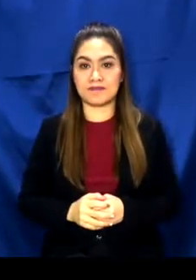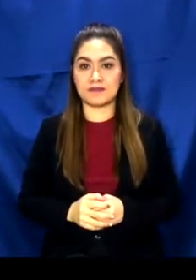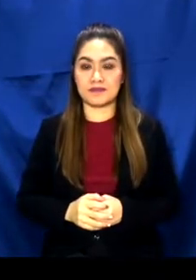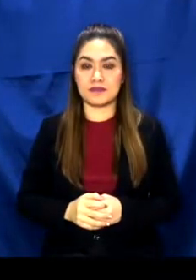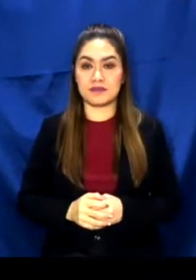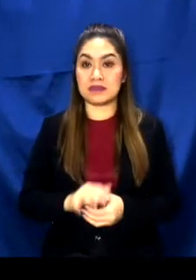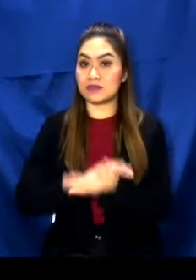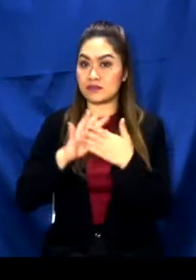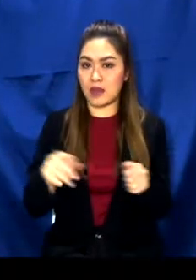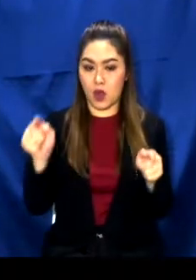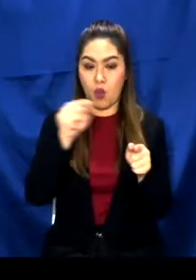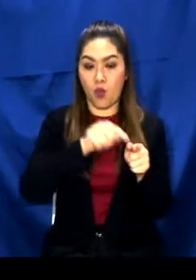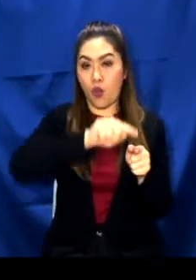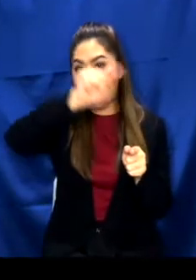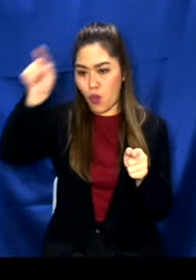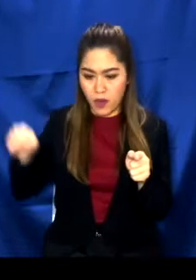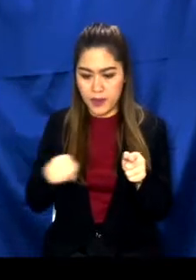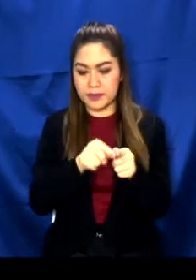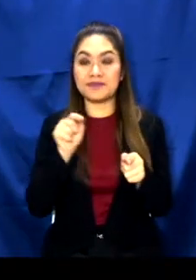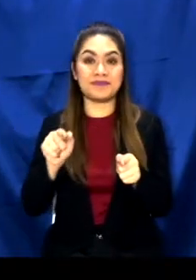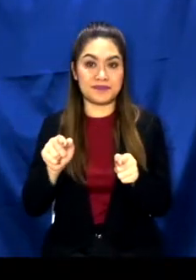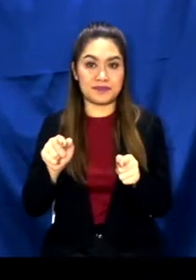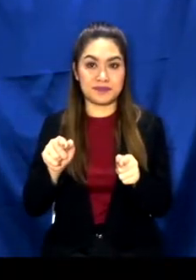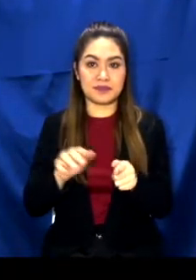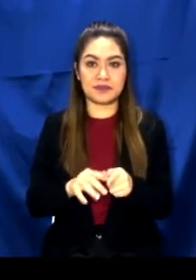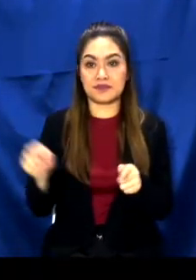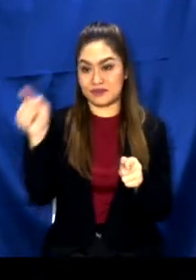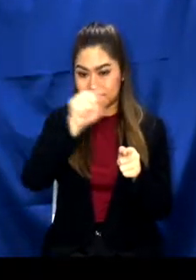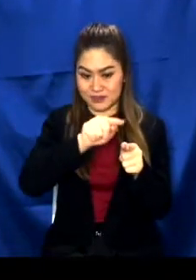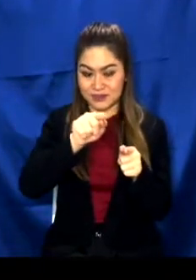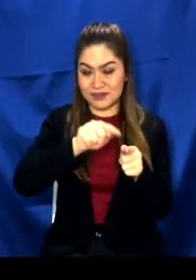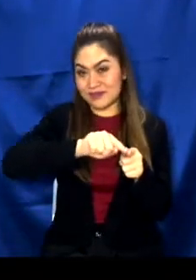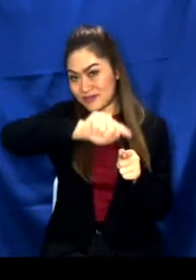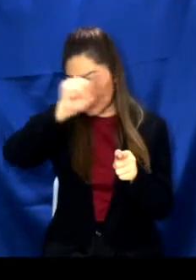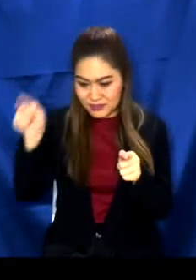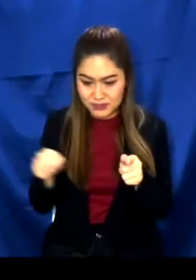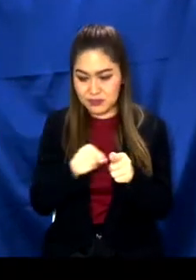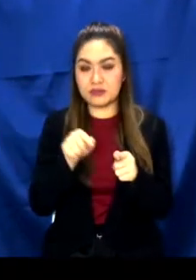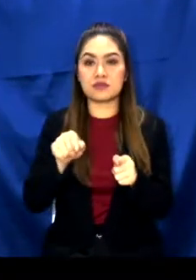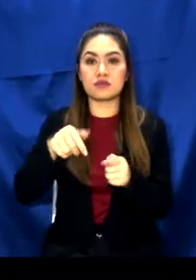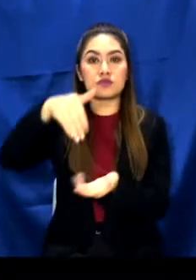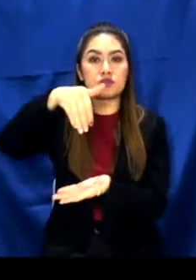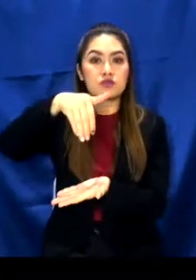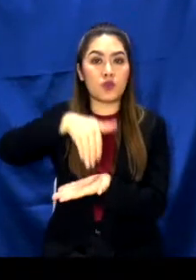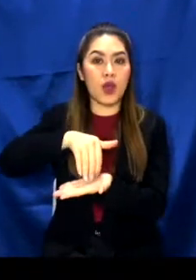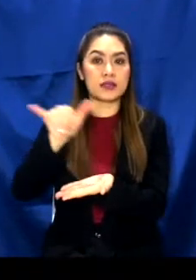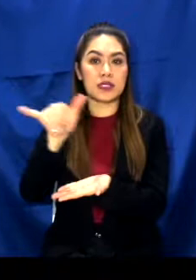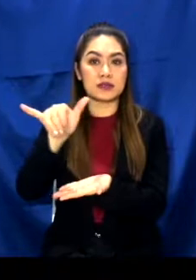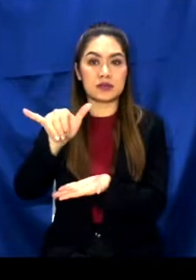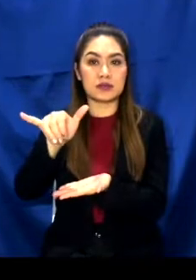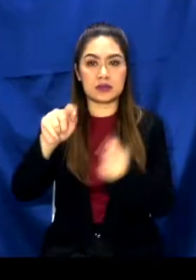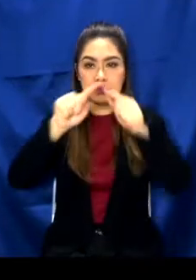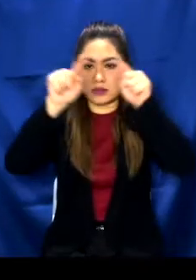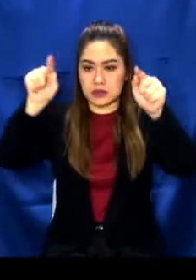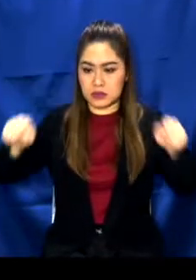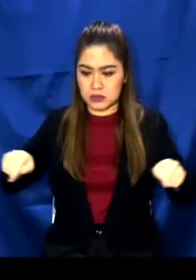พอเราได้วงกลมมาแล้วใช่ไหมคะแล้ววงกลมอันเนี้ยวงกลมอันเนี้ยนะคะมันไม่อยู่ในกลางมันไม่ได้อยู่ตรงกลางสี่เหลี่ยม